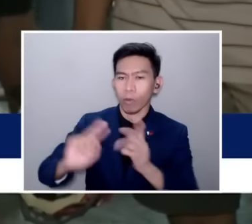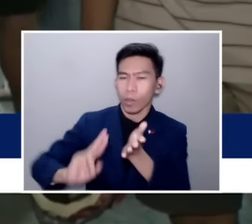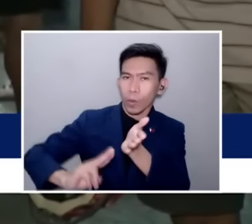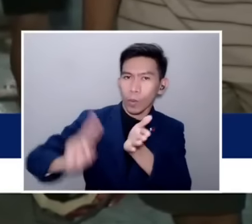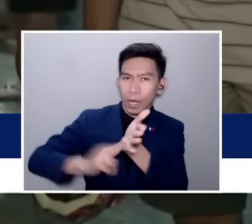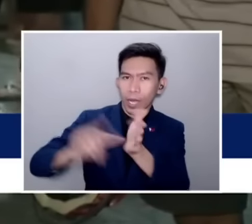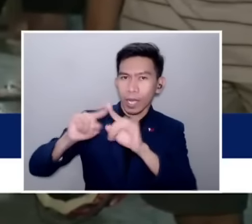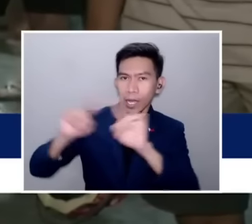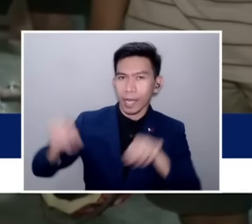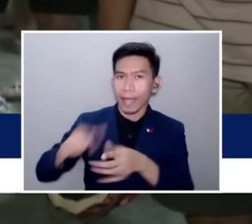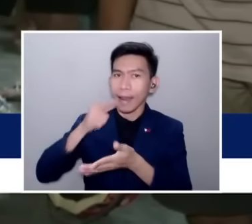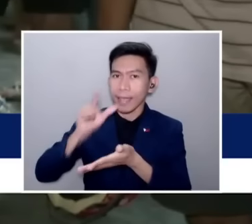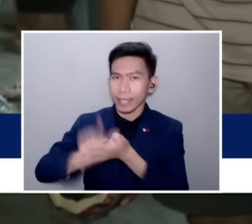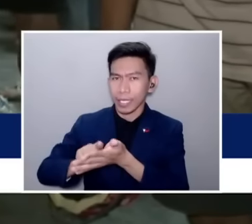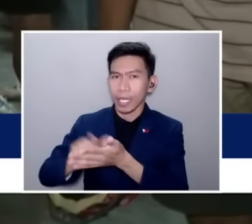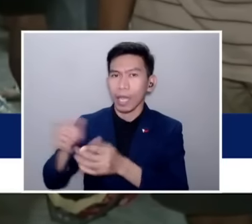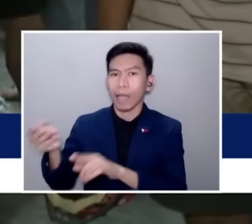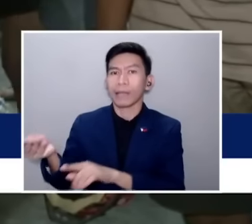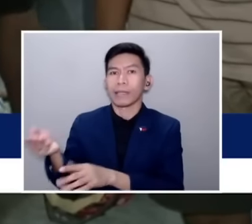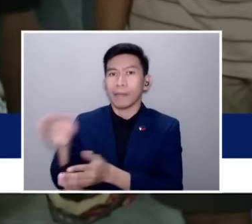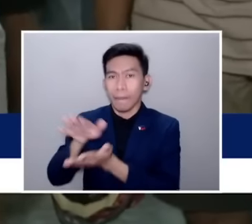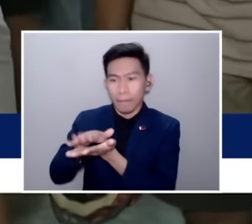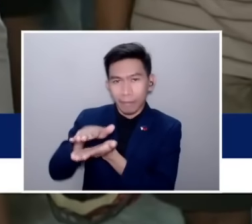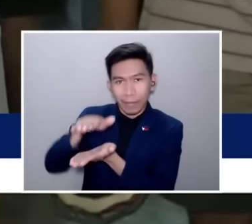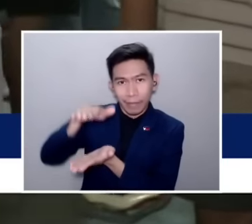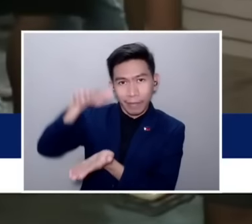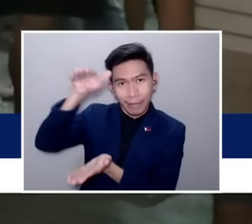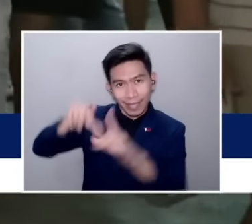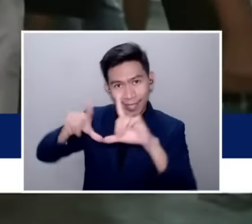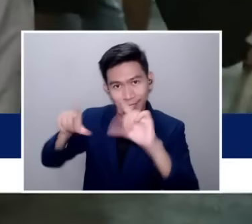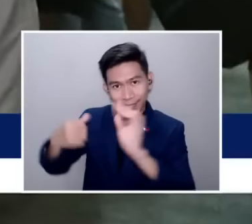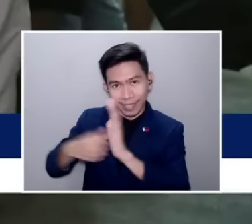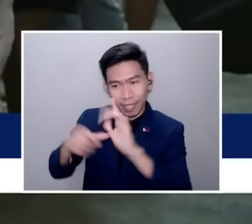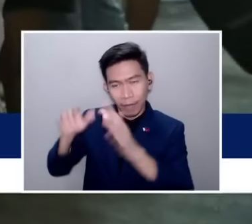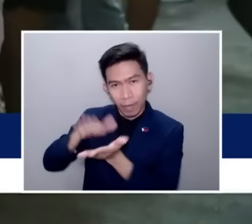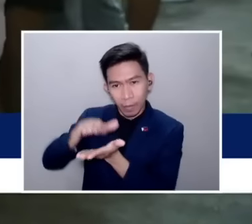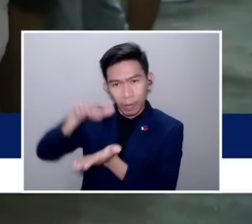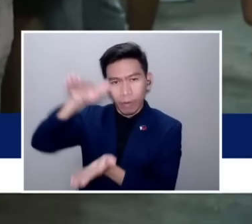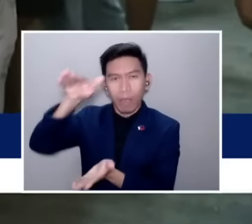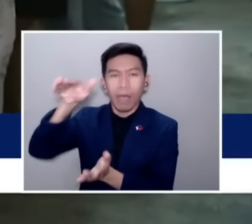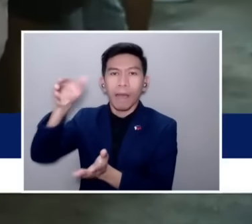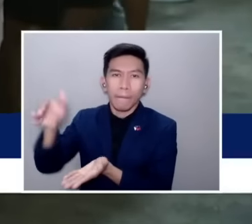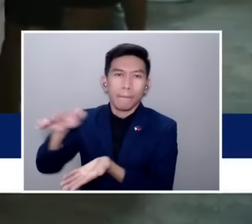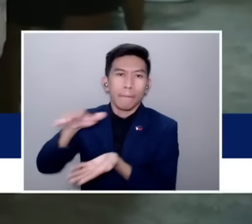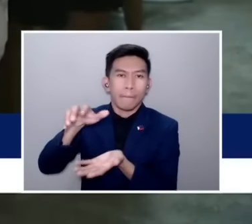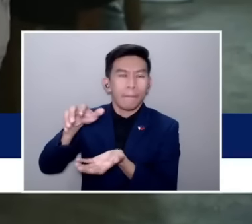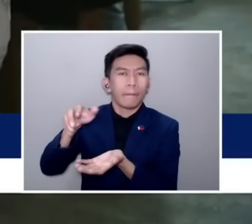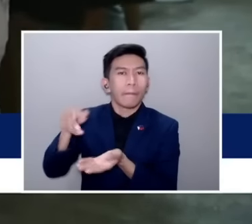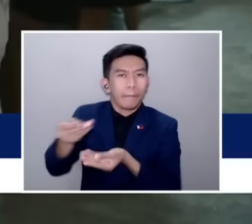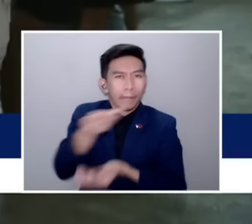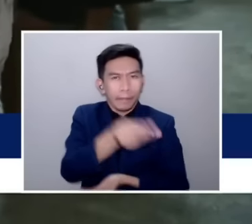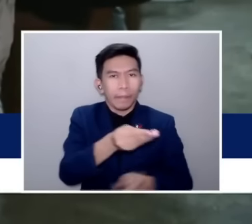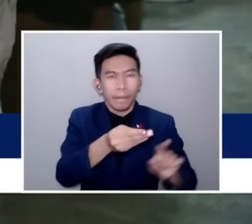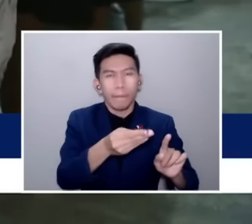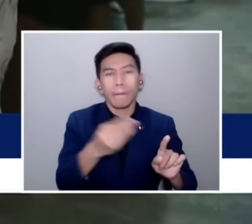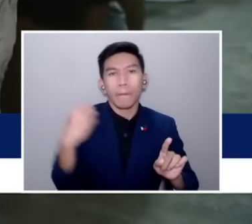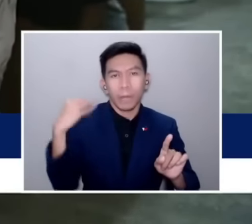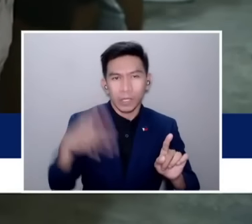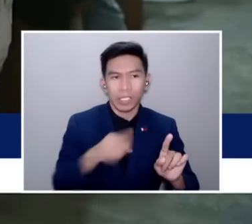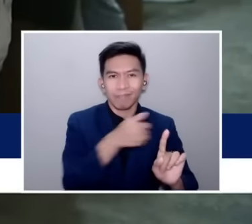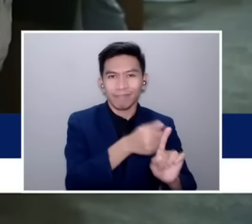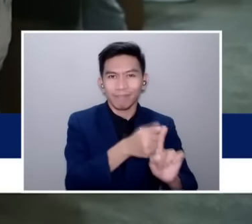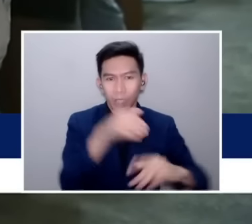lang yung Electoral Board na lang daw ang magpasok ng kanilang balota doon sa BCM mamaya. Pero Bernadette, may naririnig din tayo na mga tao dito